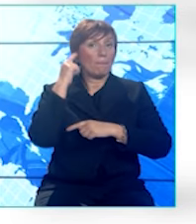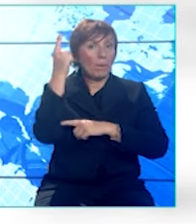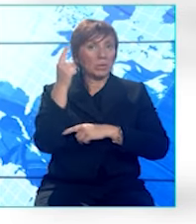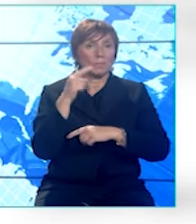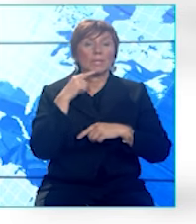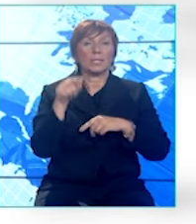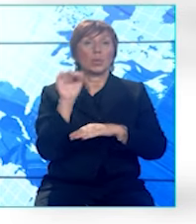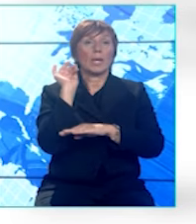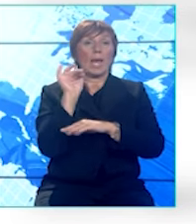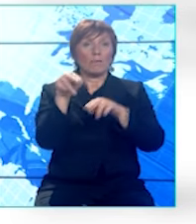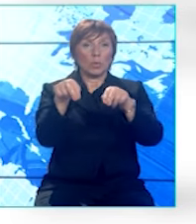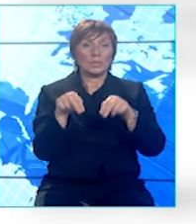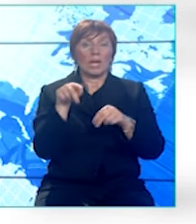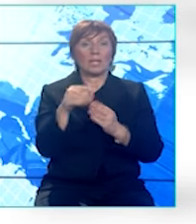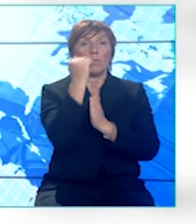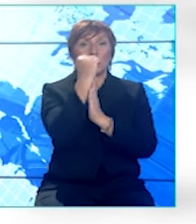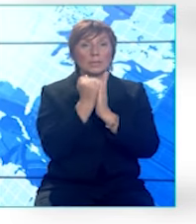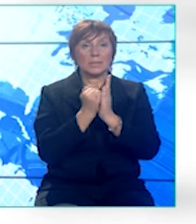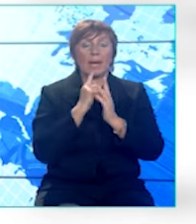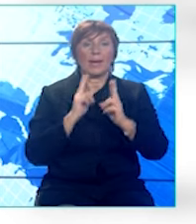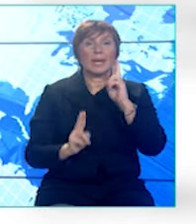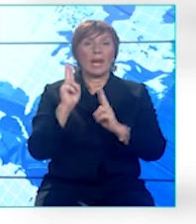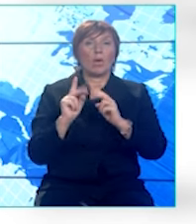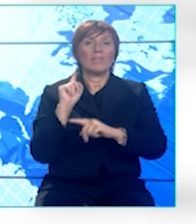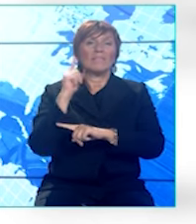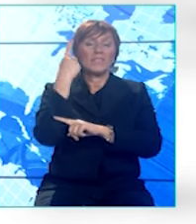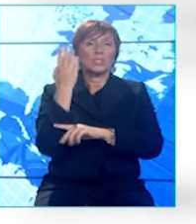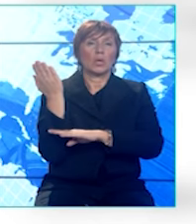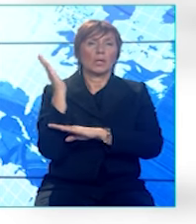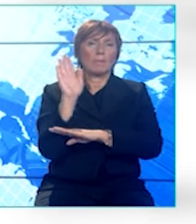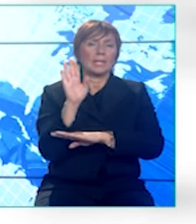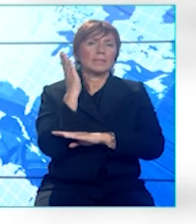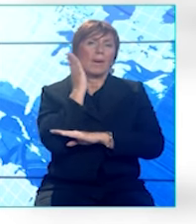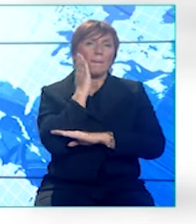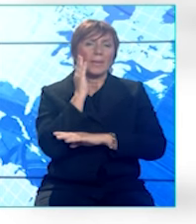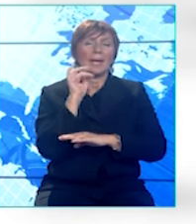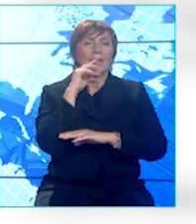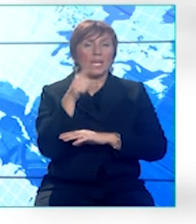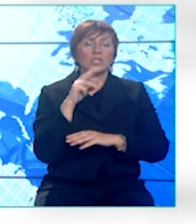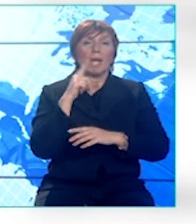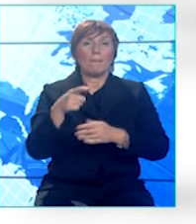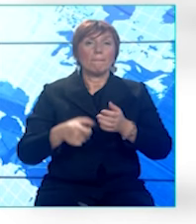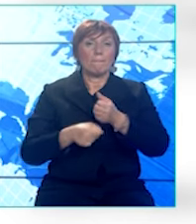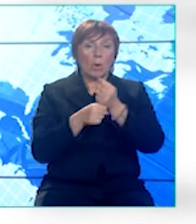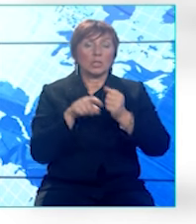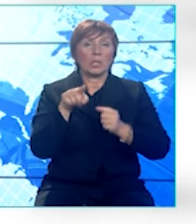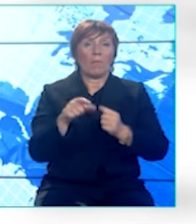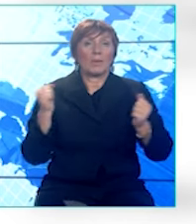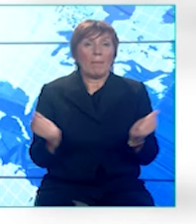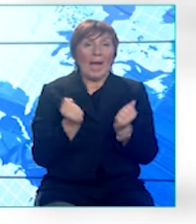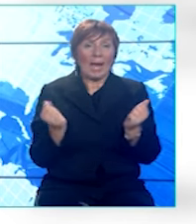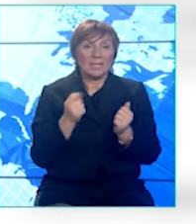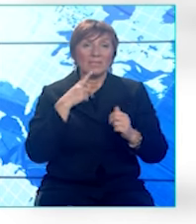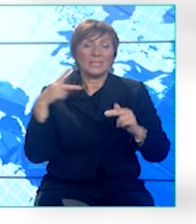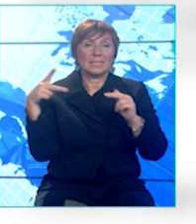Podsjećamo da su na najavu usvajanja ovog zakona reagovali visoki američki zvaničnici, navodeći da podrška ovakvim aktivnostima